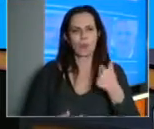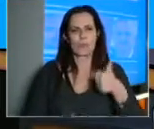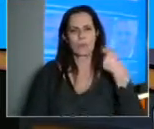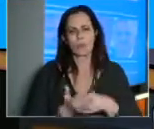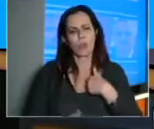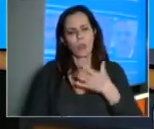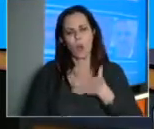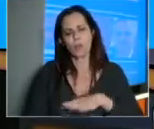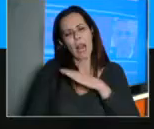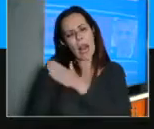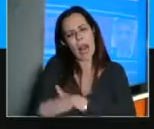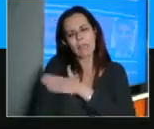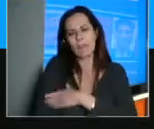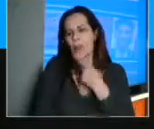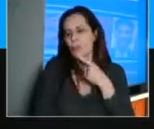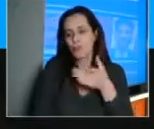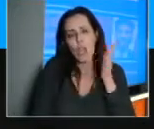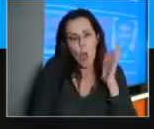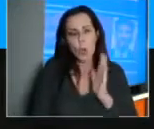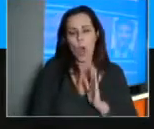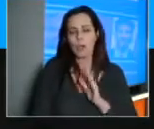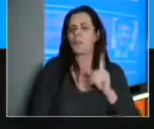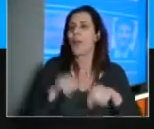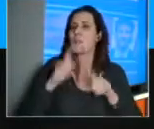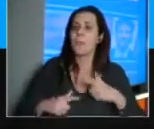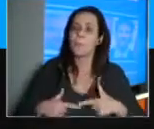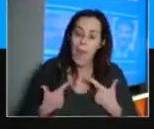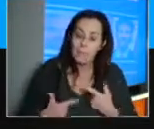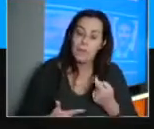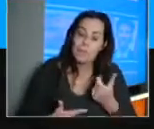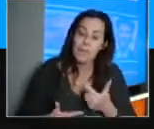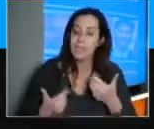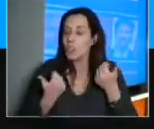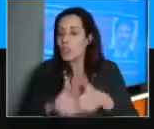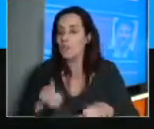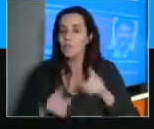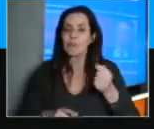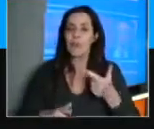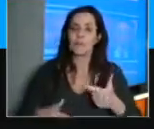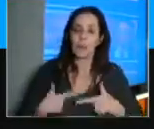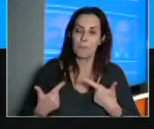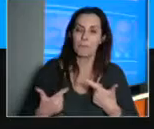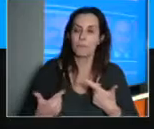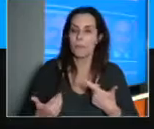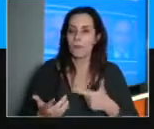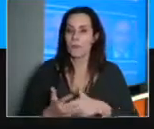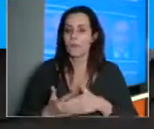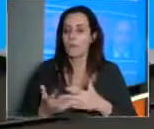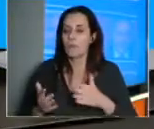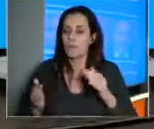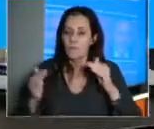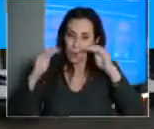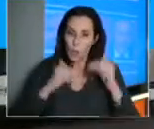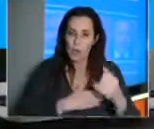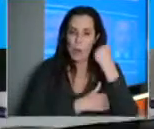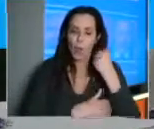קודם כל אני רוצה ללטף אותו, ולהגיד לו שזה לא נורא, ושלפעמים בחיים קצת נכשלים, ולפעמים בחיים מכוח גדול עוברים לכוח קטן. אבל מה שאני